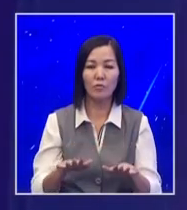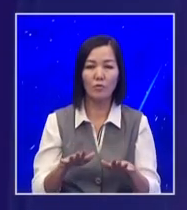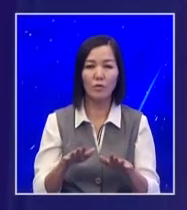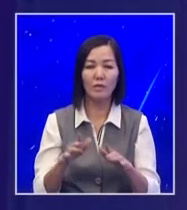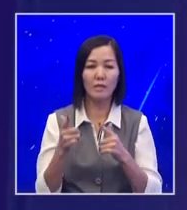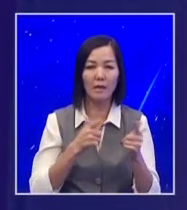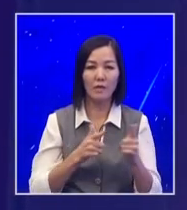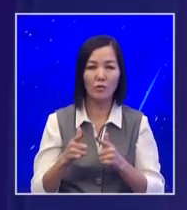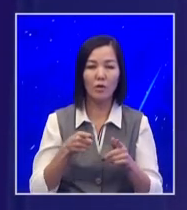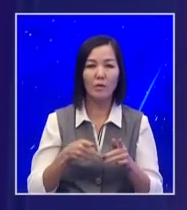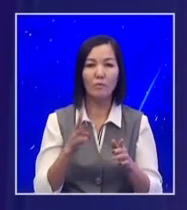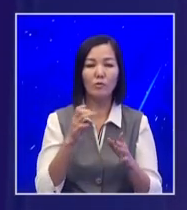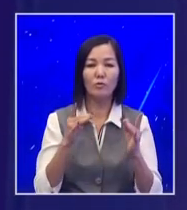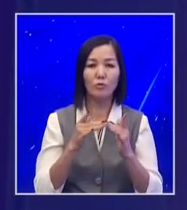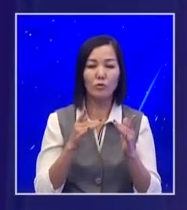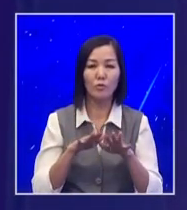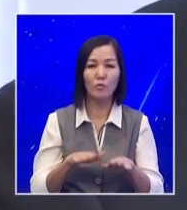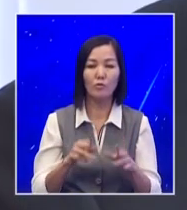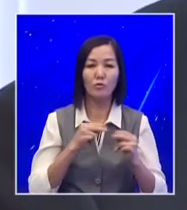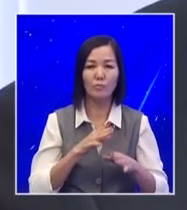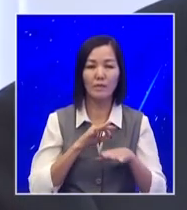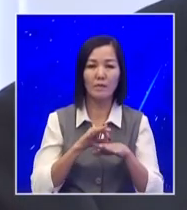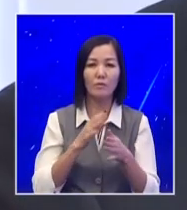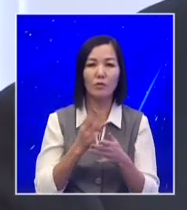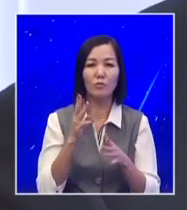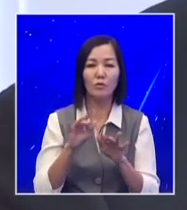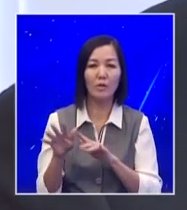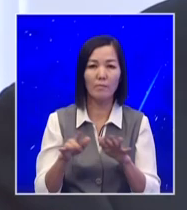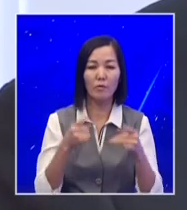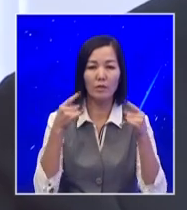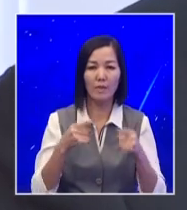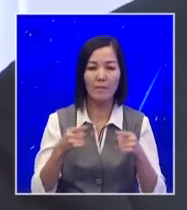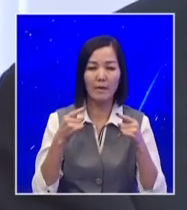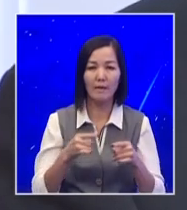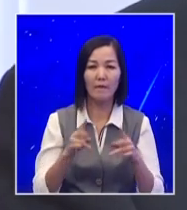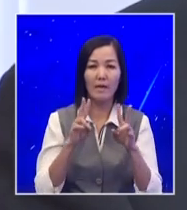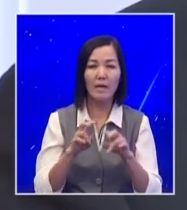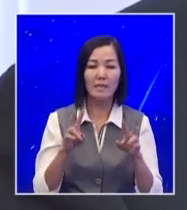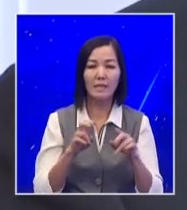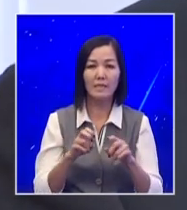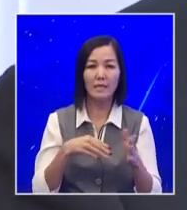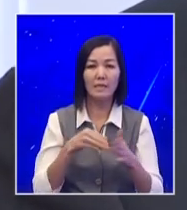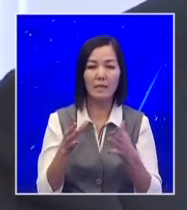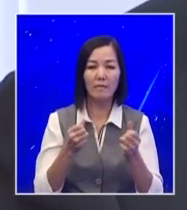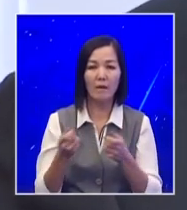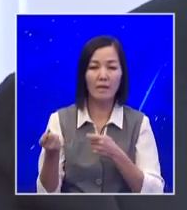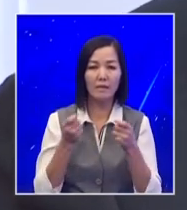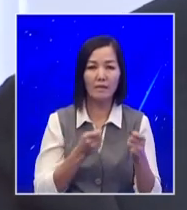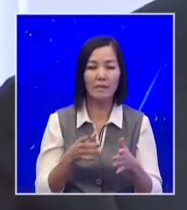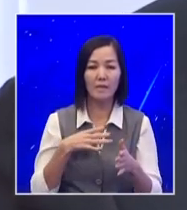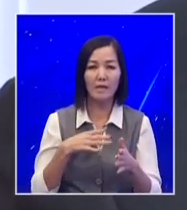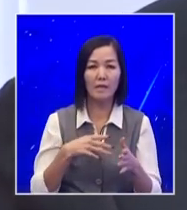тұр. Қазір 1003 төсек орыны жұмыс істеп жатыр. 3 компьютерлік томограф, 18 рентген аппарат сатып алынды. Сондай-ақ